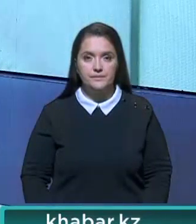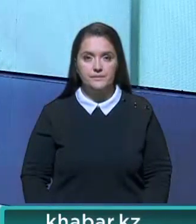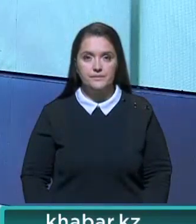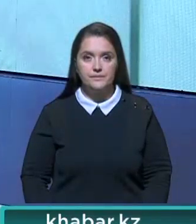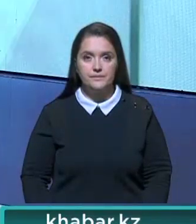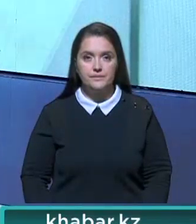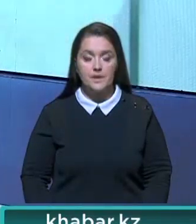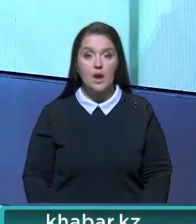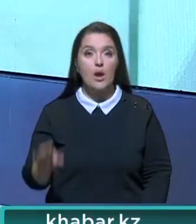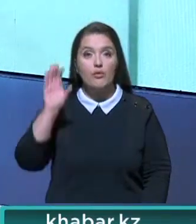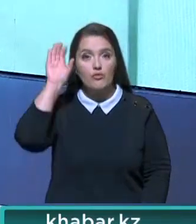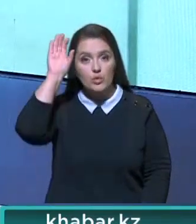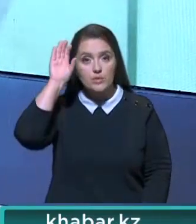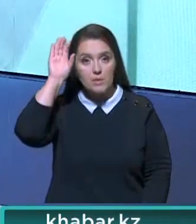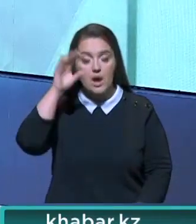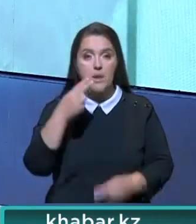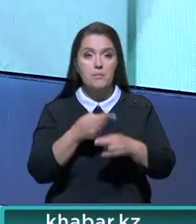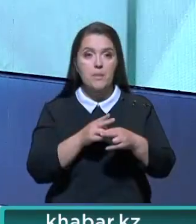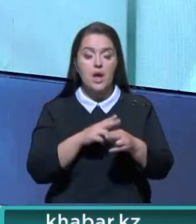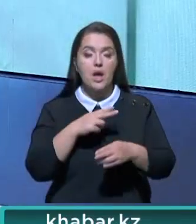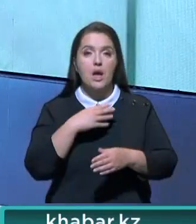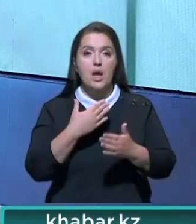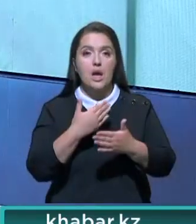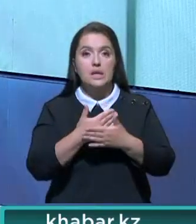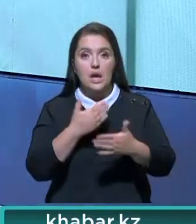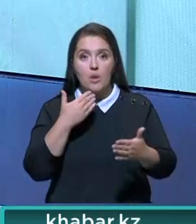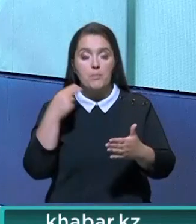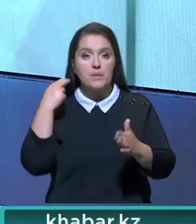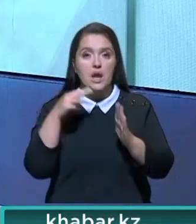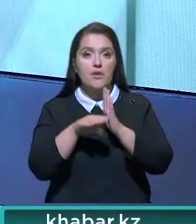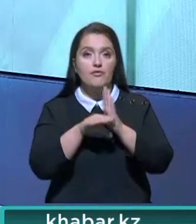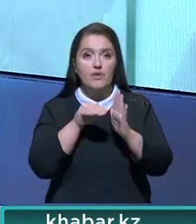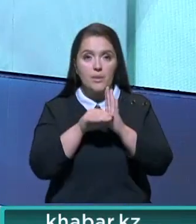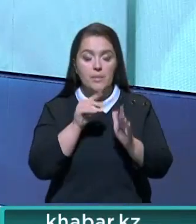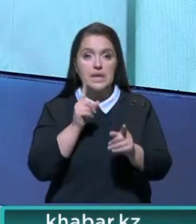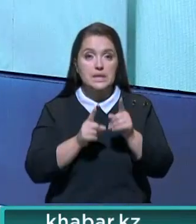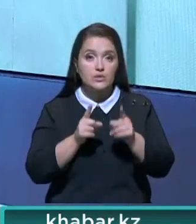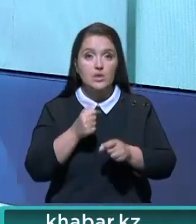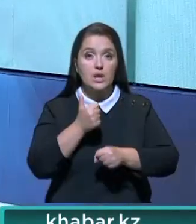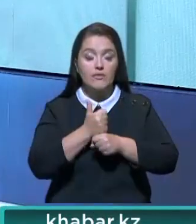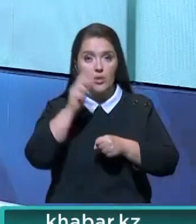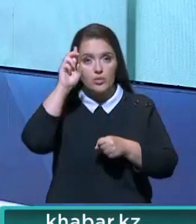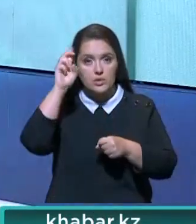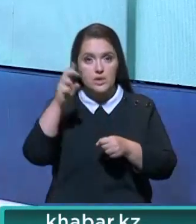Я напомню, накануне в Узбекистане прошли досрочные президентские выборы. По данным Центра избиркома, действующий глава государства